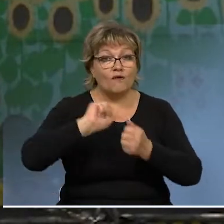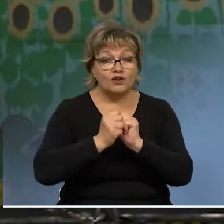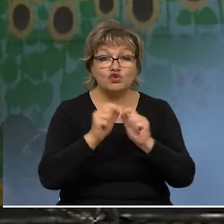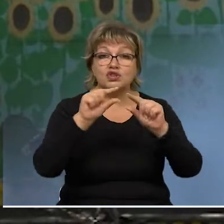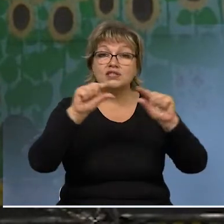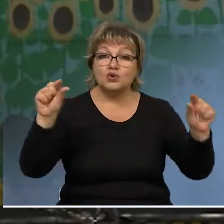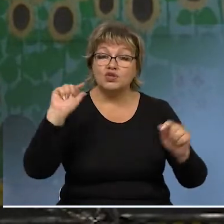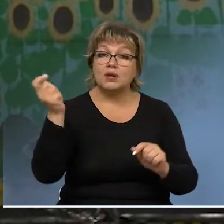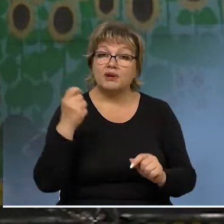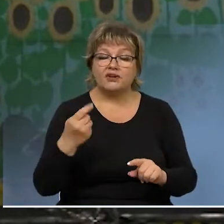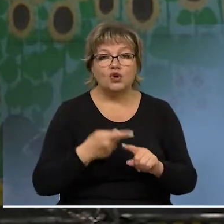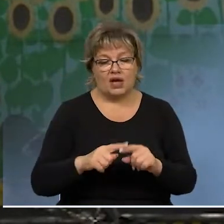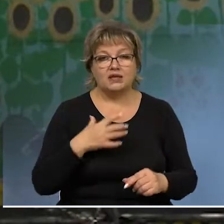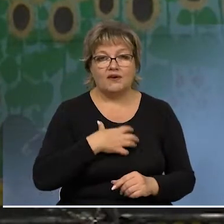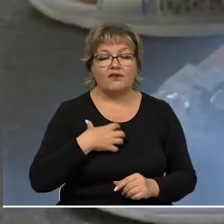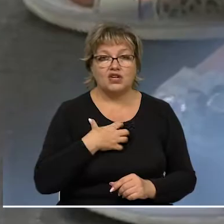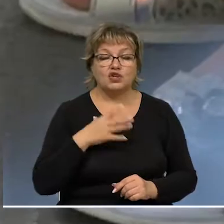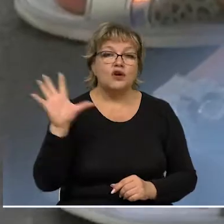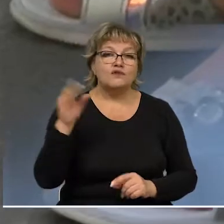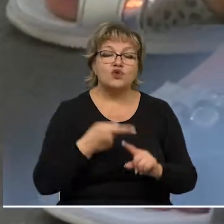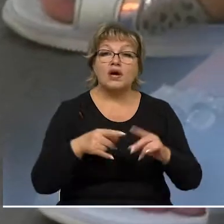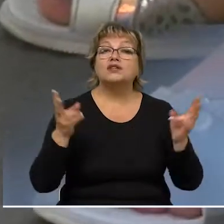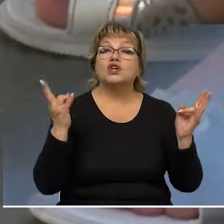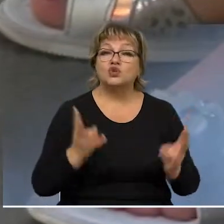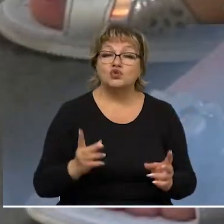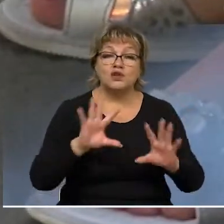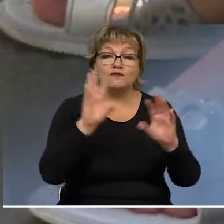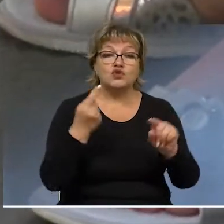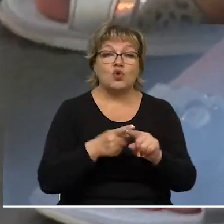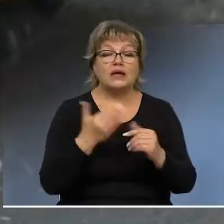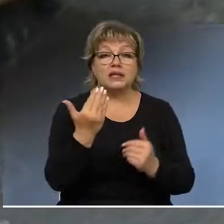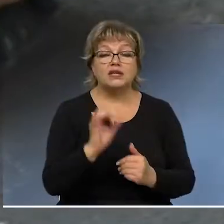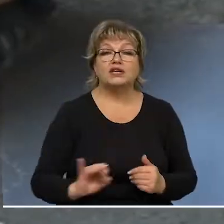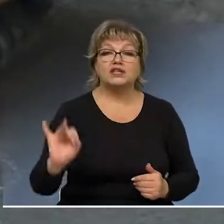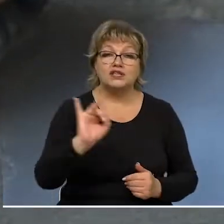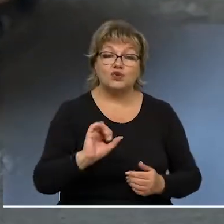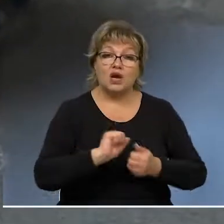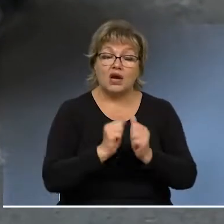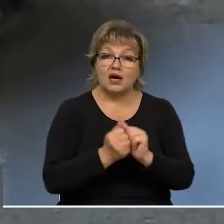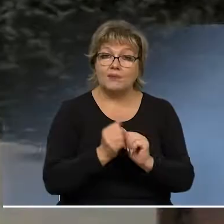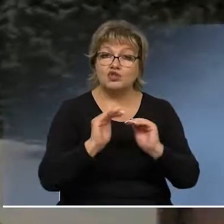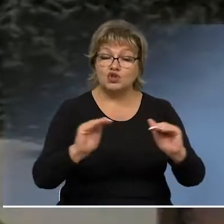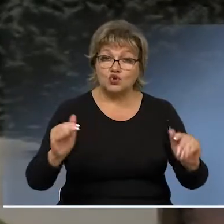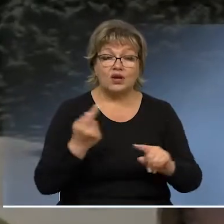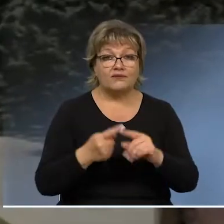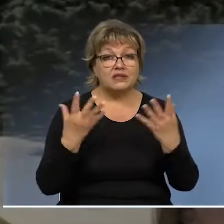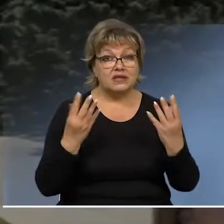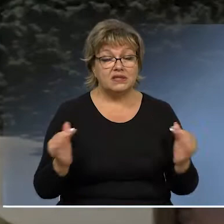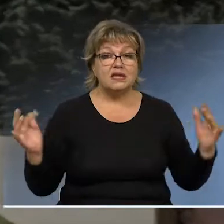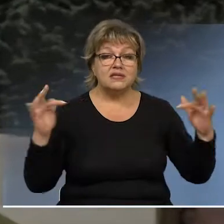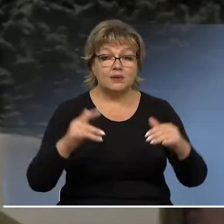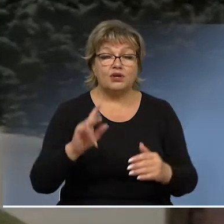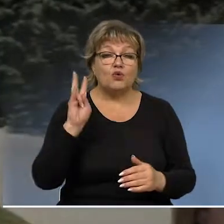угадывает что выученные строчки про войну это важно что все это нужно что все это их история к минские школьники